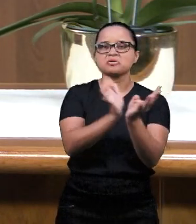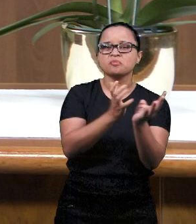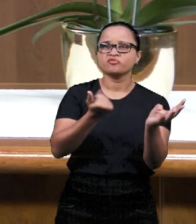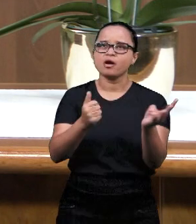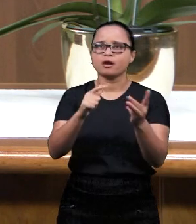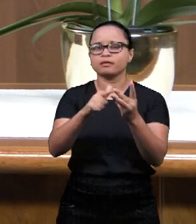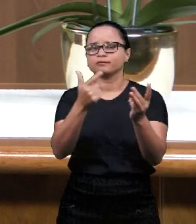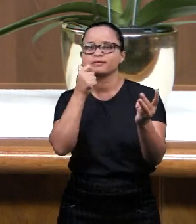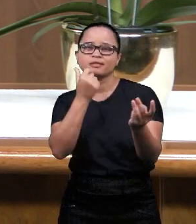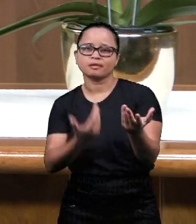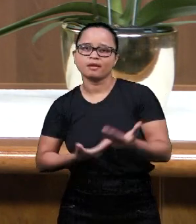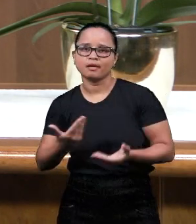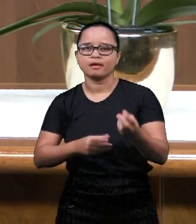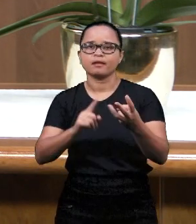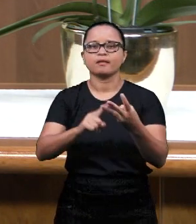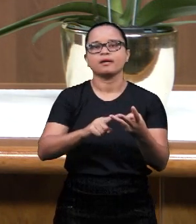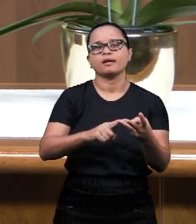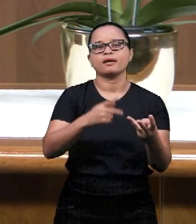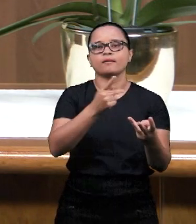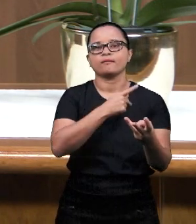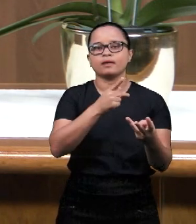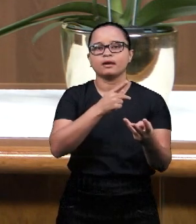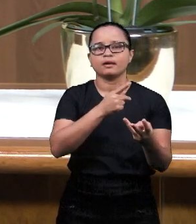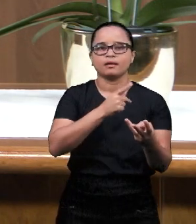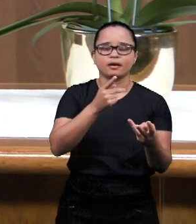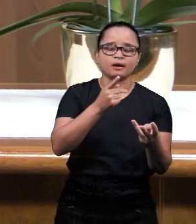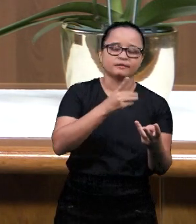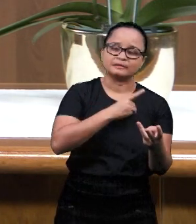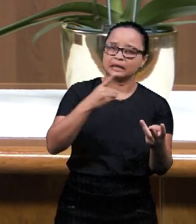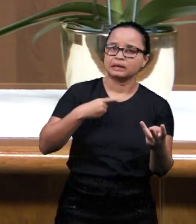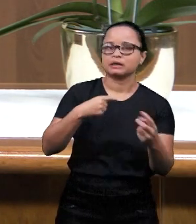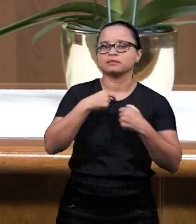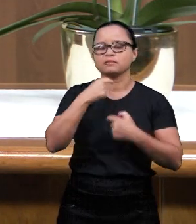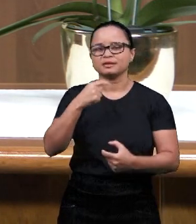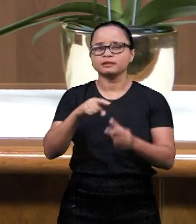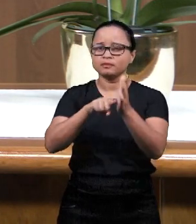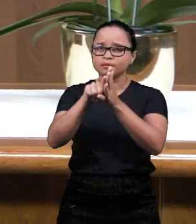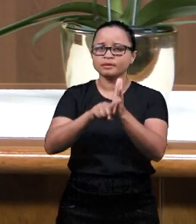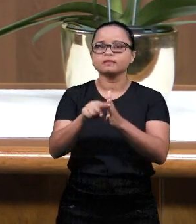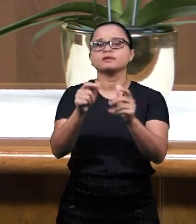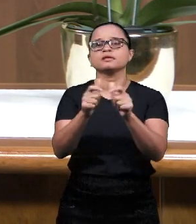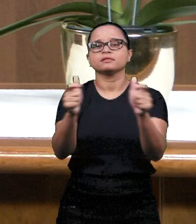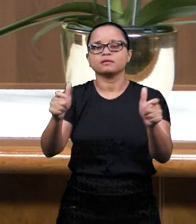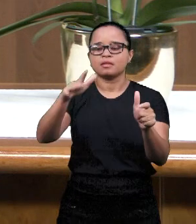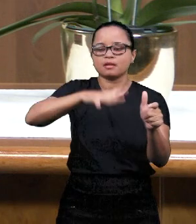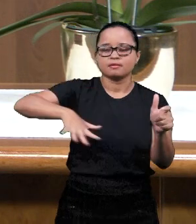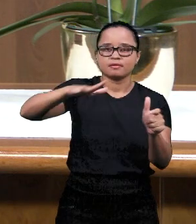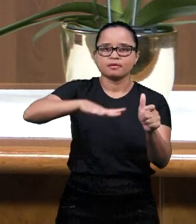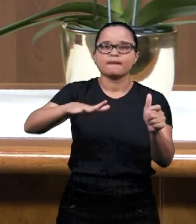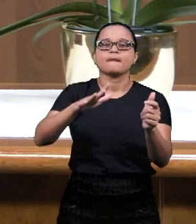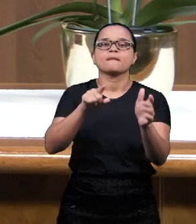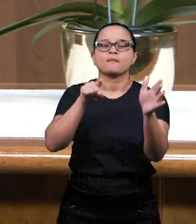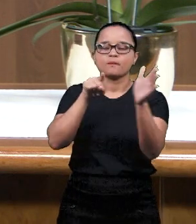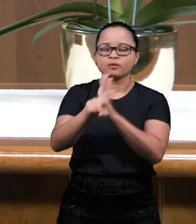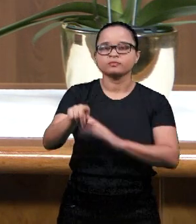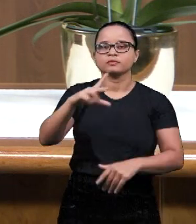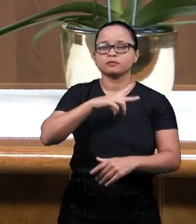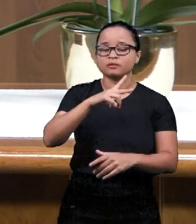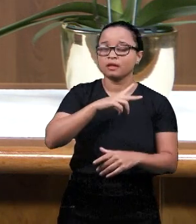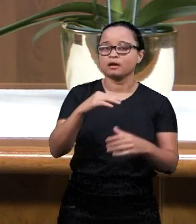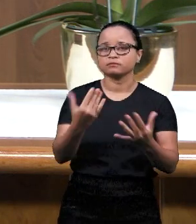ce que chaque groupe puisse avoir une participation plus grande, une recherche plus grande dans une question particulière.